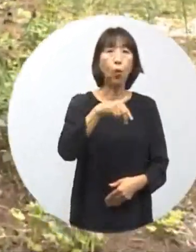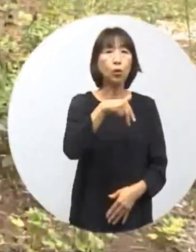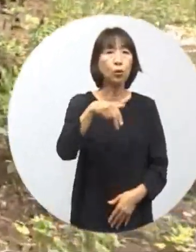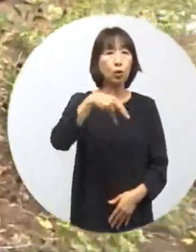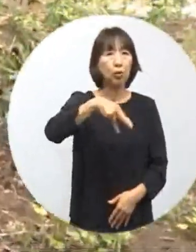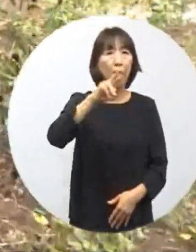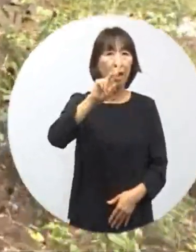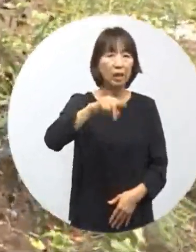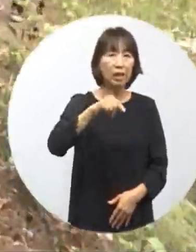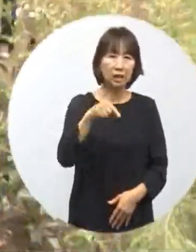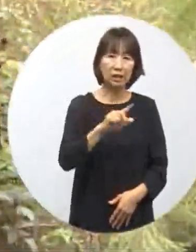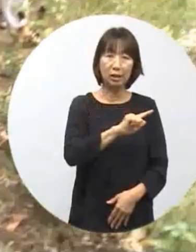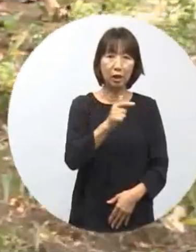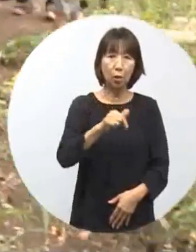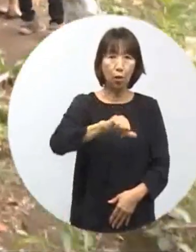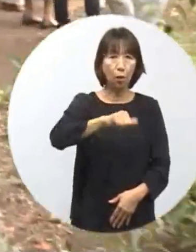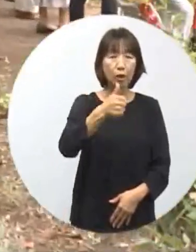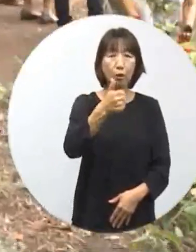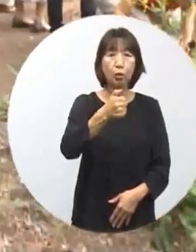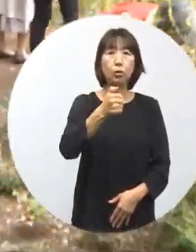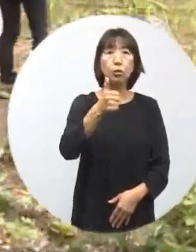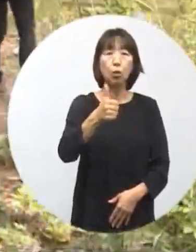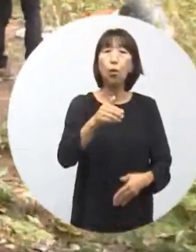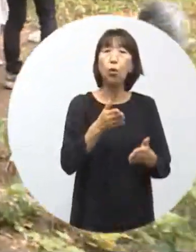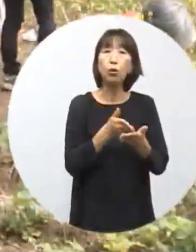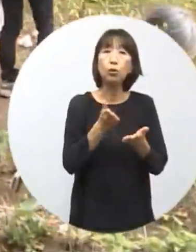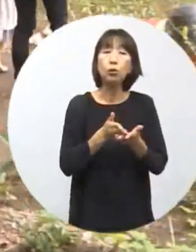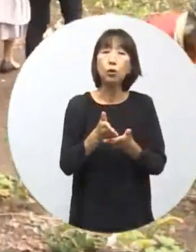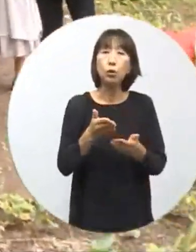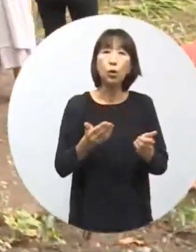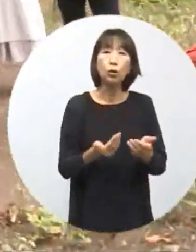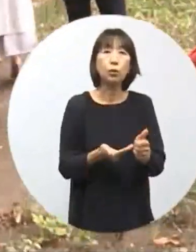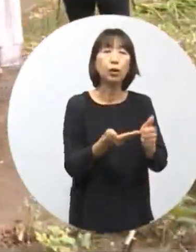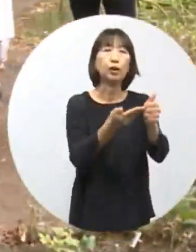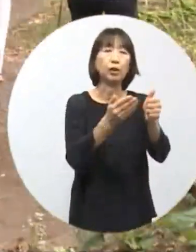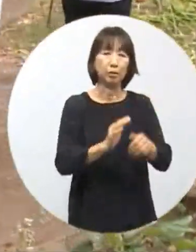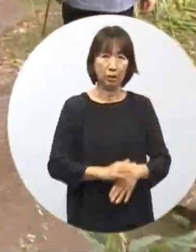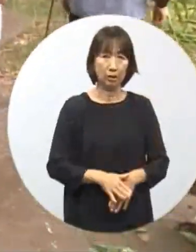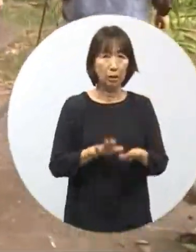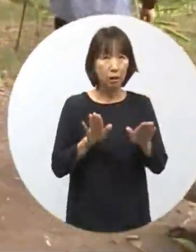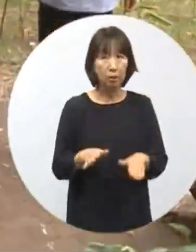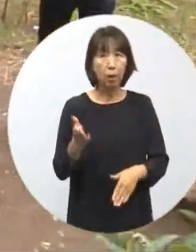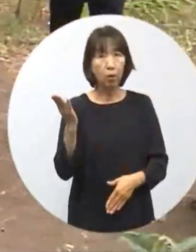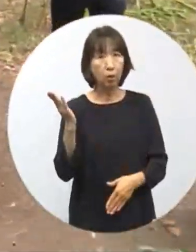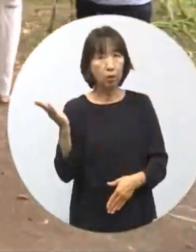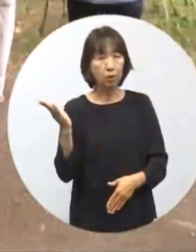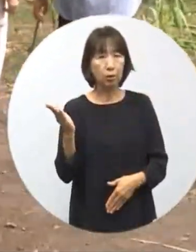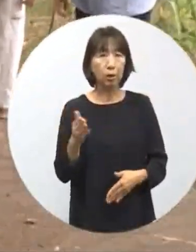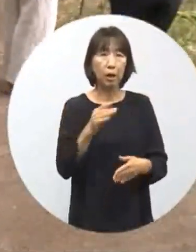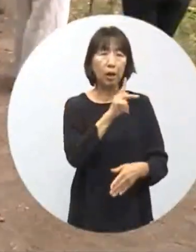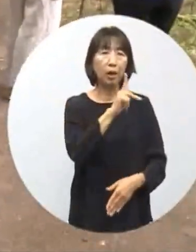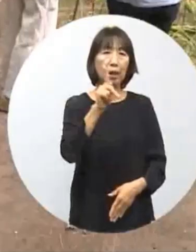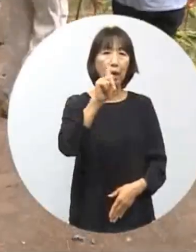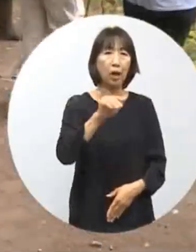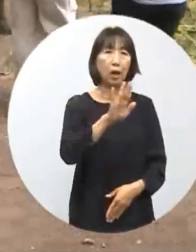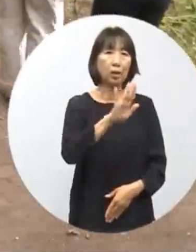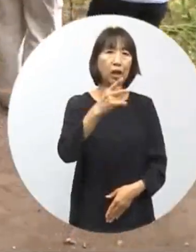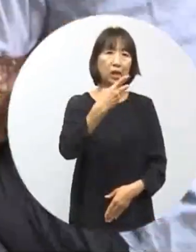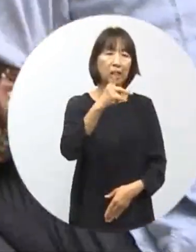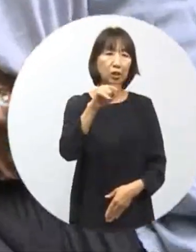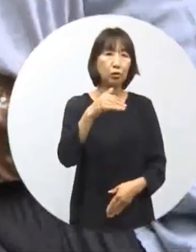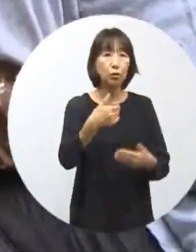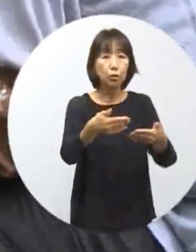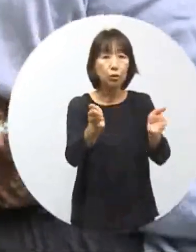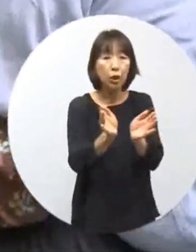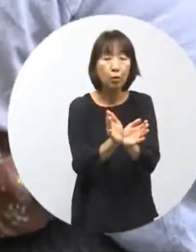555種類くらいの植物を育てています。今ここにいらっしゃるのがガーデニングクラブといってボ